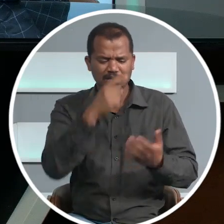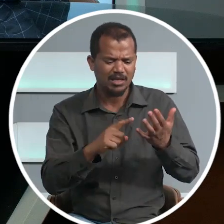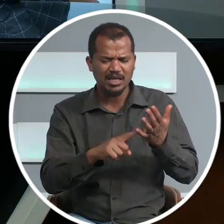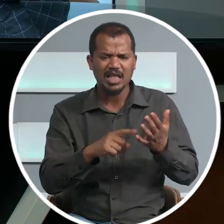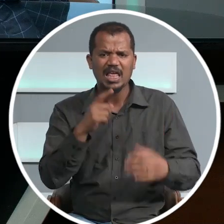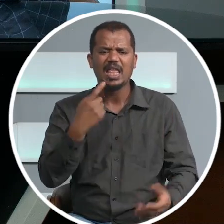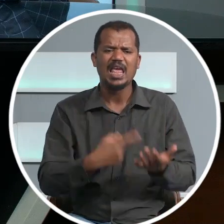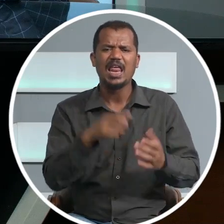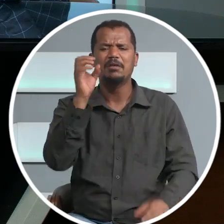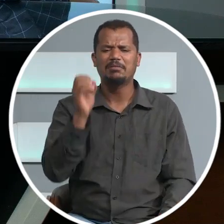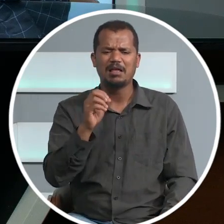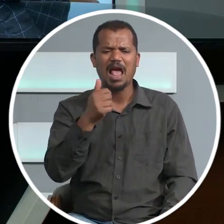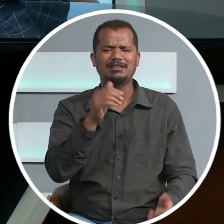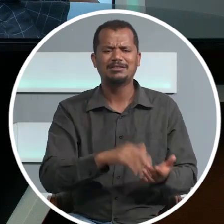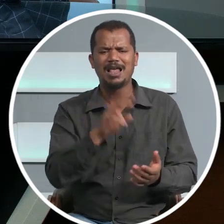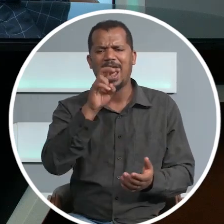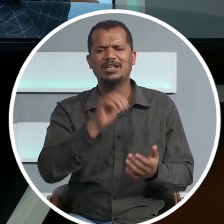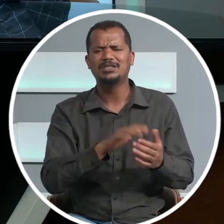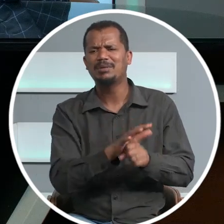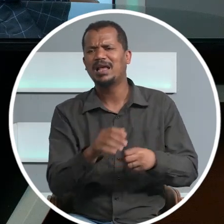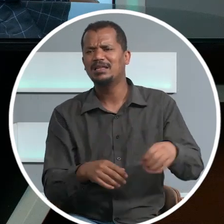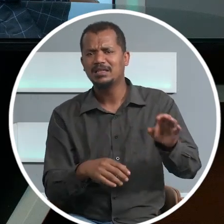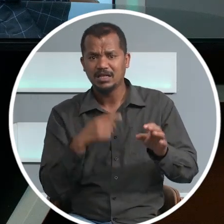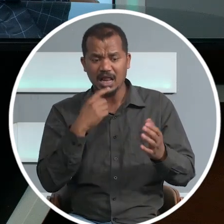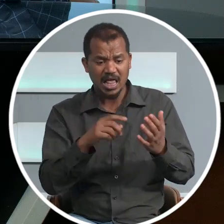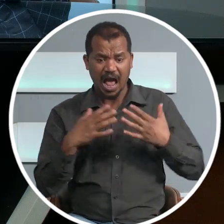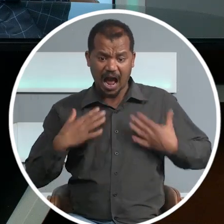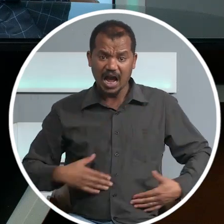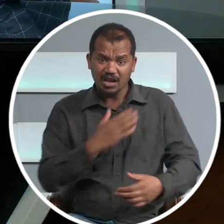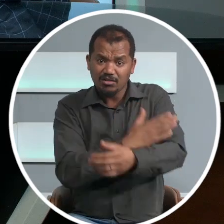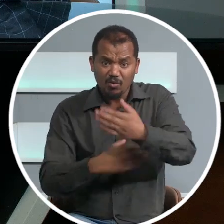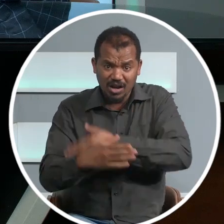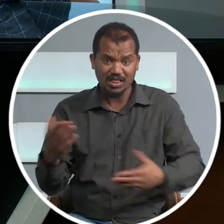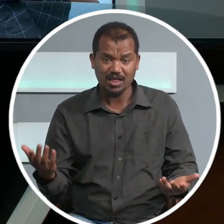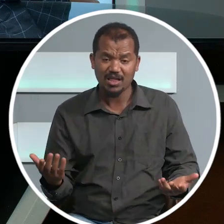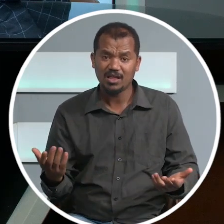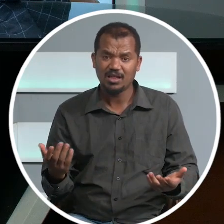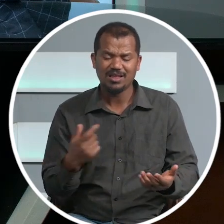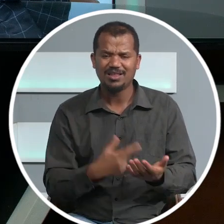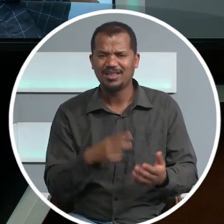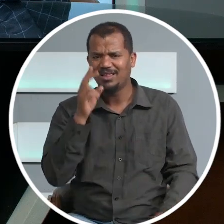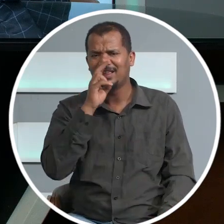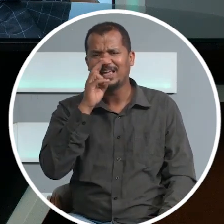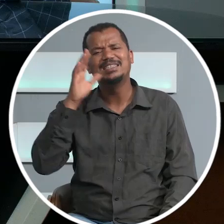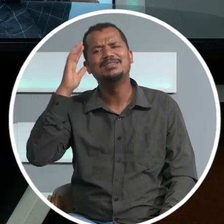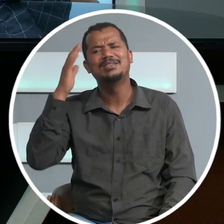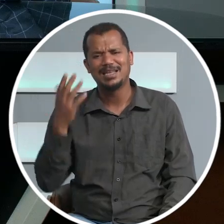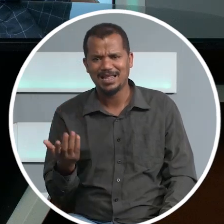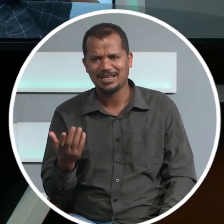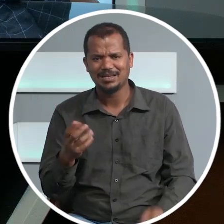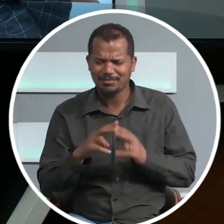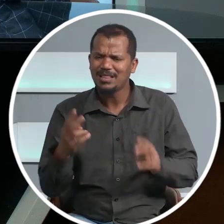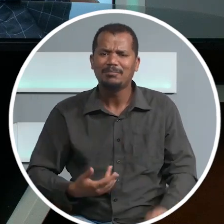ያህል ፐርሰንት ይህን ያህል ተጎዳ 10 ሺህ ብር 20 ሺህ ብር እያሉ ነው። ይሄ በእውነት አካሉን ላጣ ሰው እንደዚህ ብሎ እንትን ማለት እኔ ዘበት ቀልድም